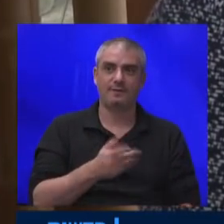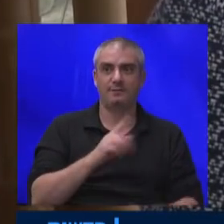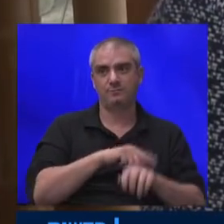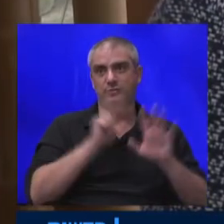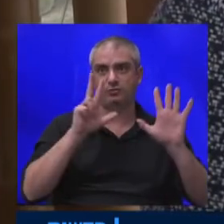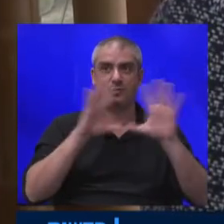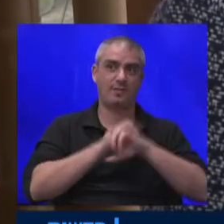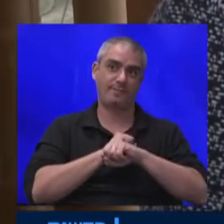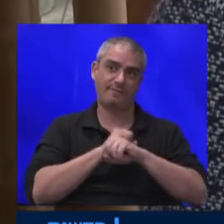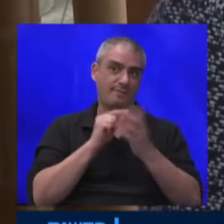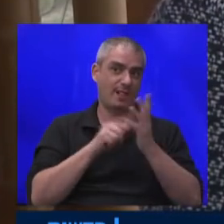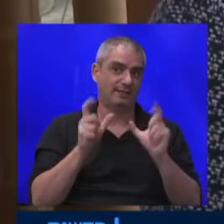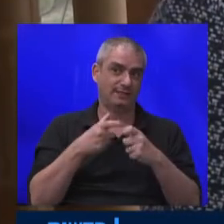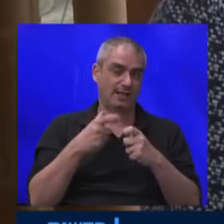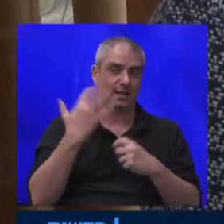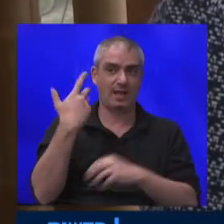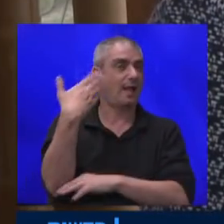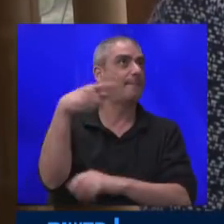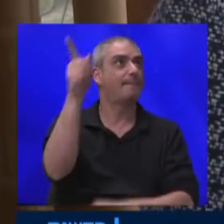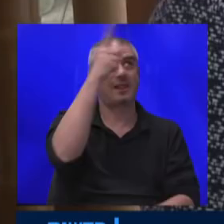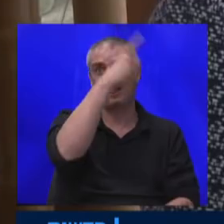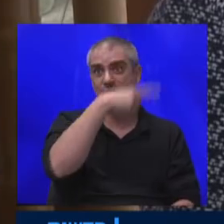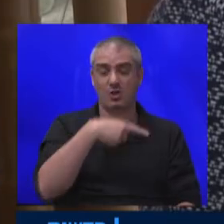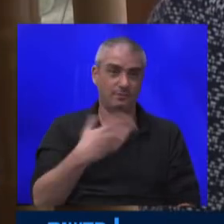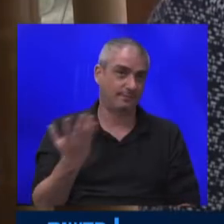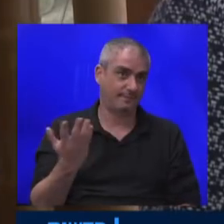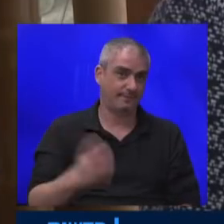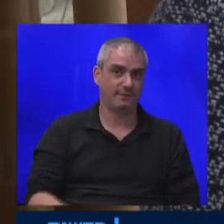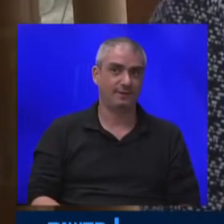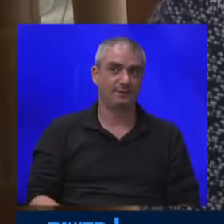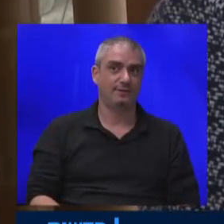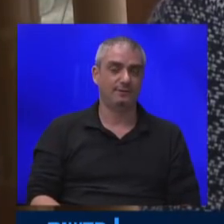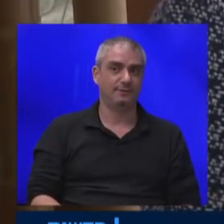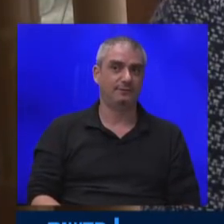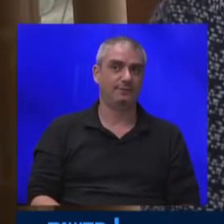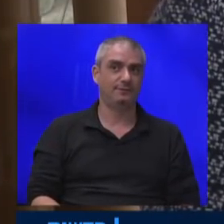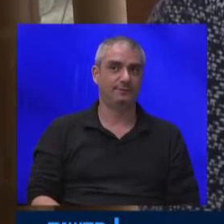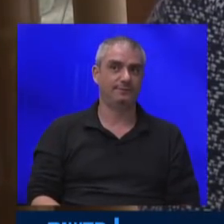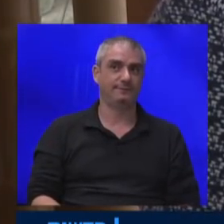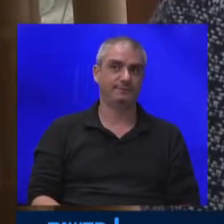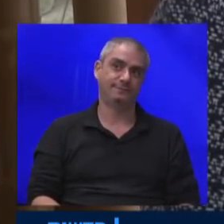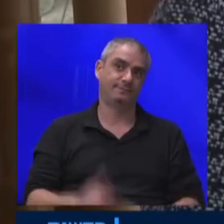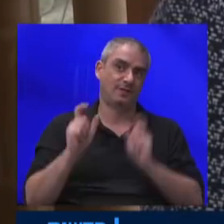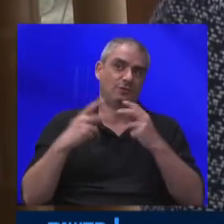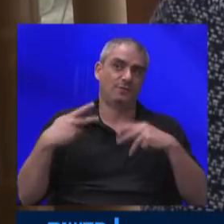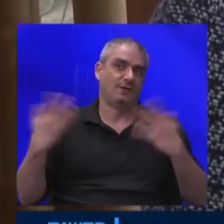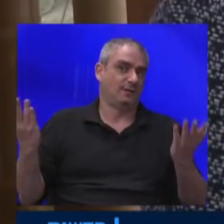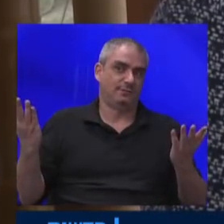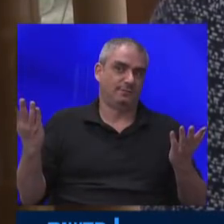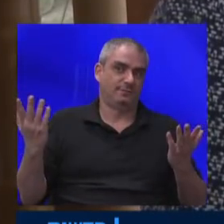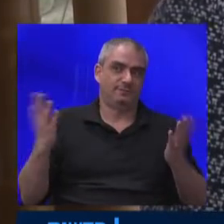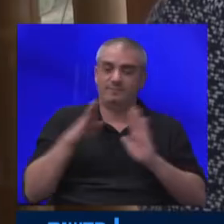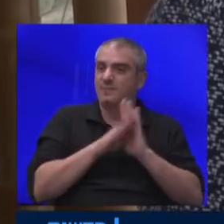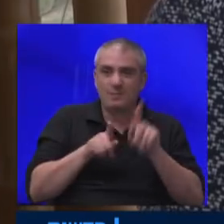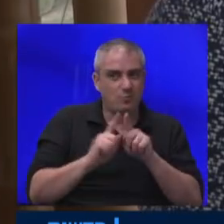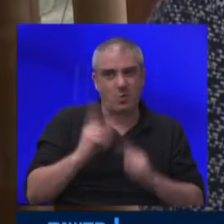the quarantine too, who are obliged in some countries. So people are scared and will not